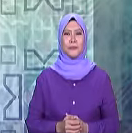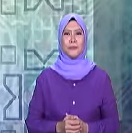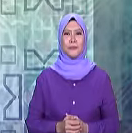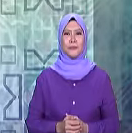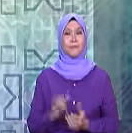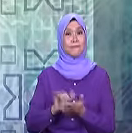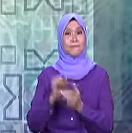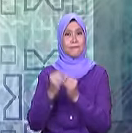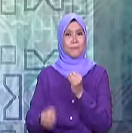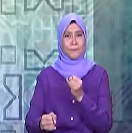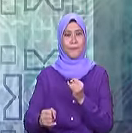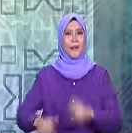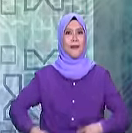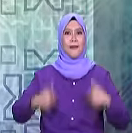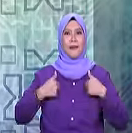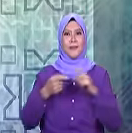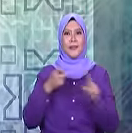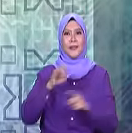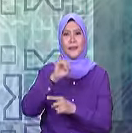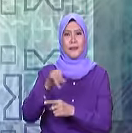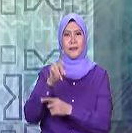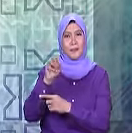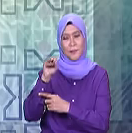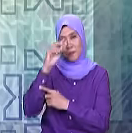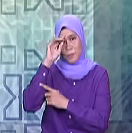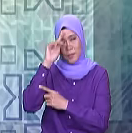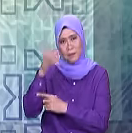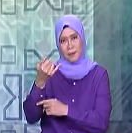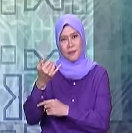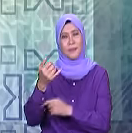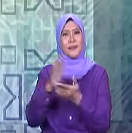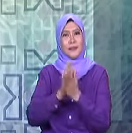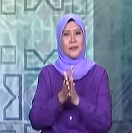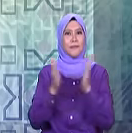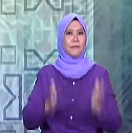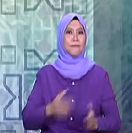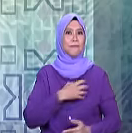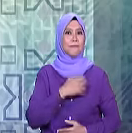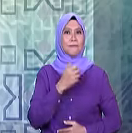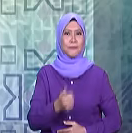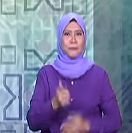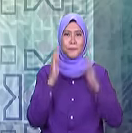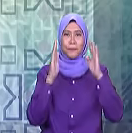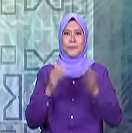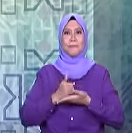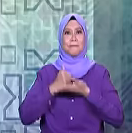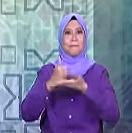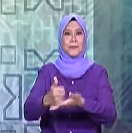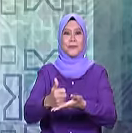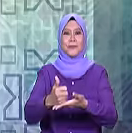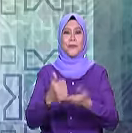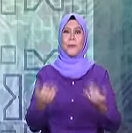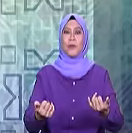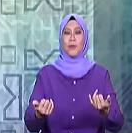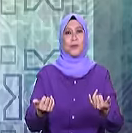Bahan itu tadi mengakhiri lintas langsung dari Kompleks Islam Putrajaya untuk hari ini. Jadilah warga yang prihatin dan saling membantu. Ketika kita